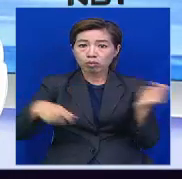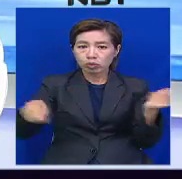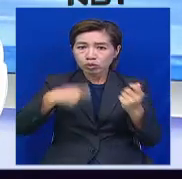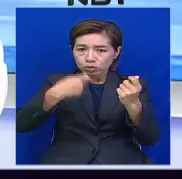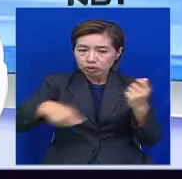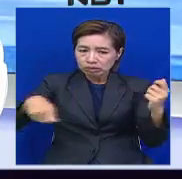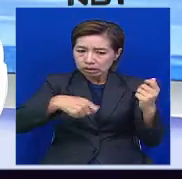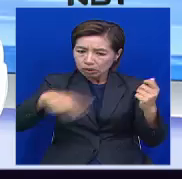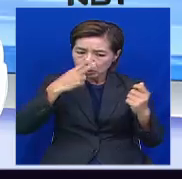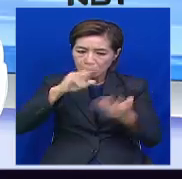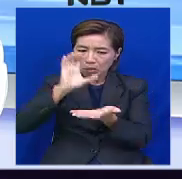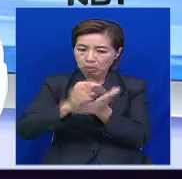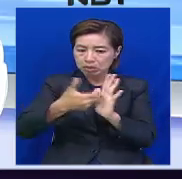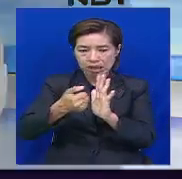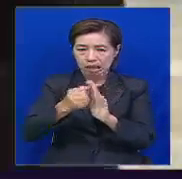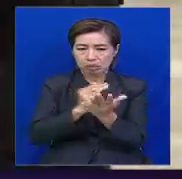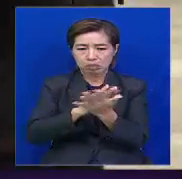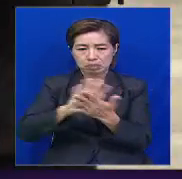อไม่โปร่งใสค่ะ